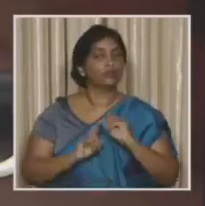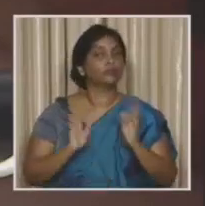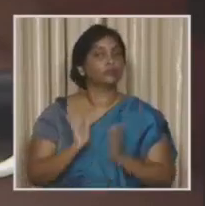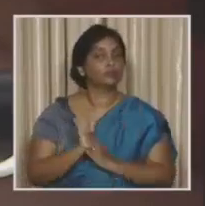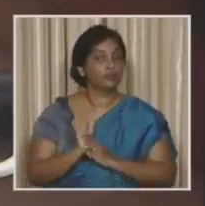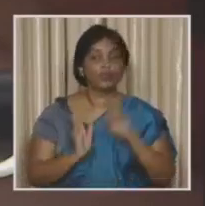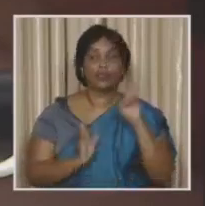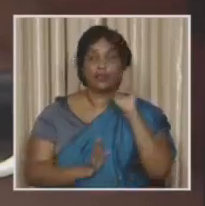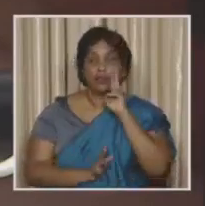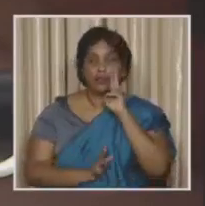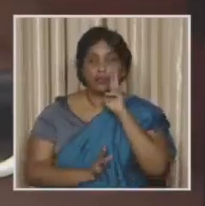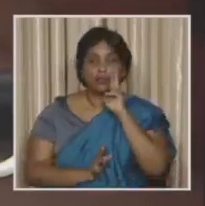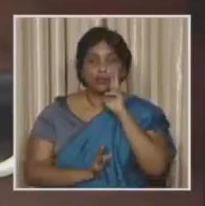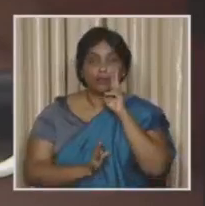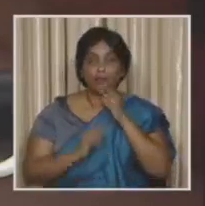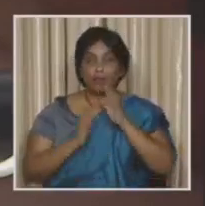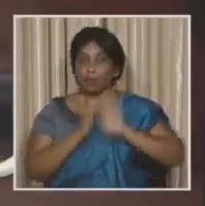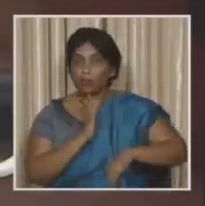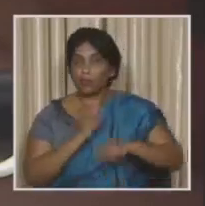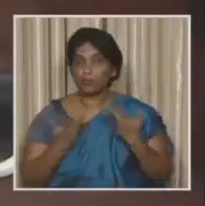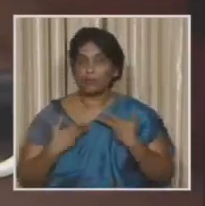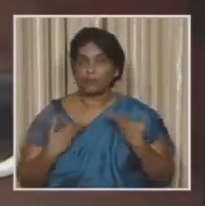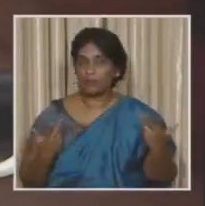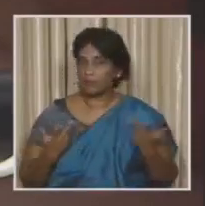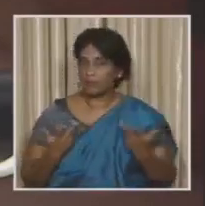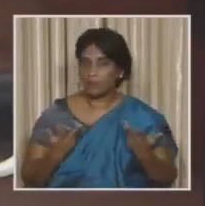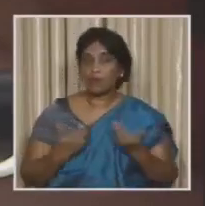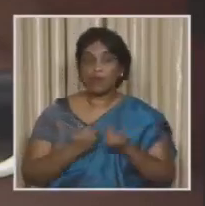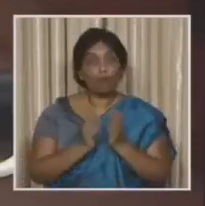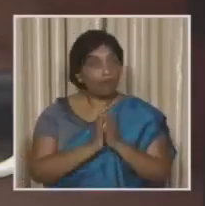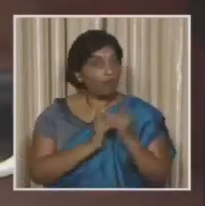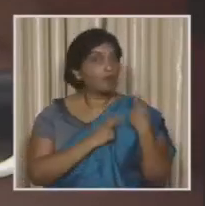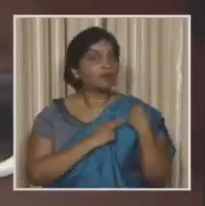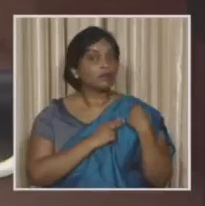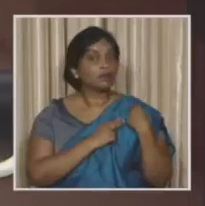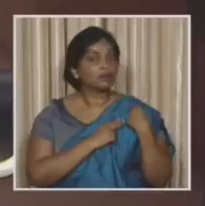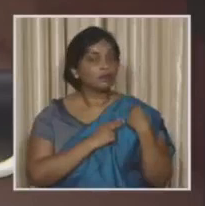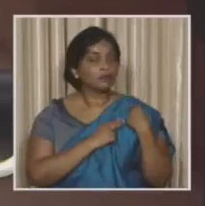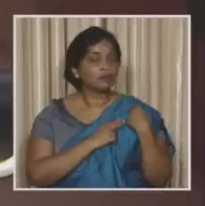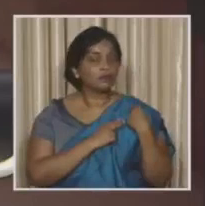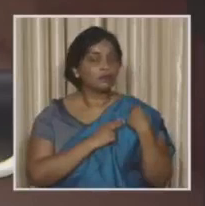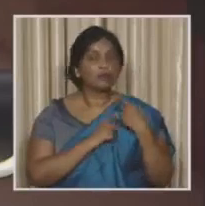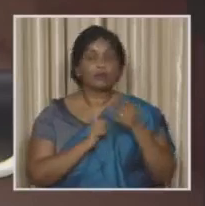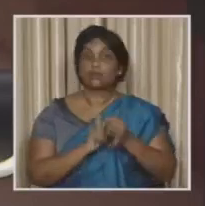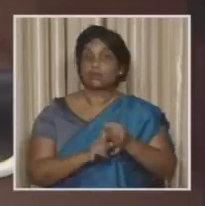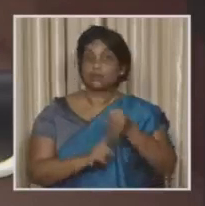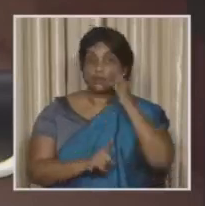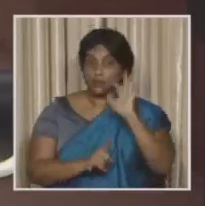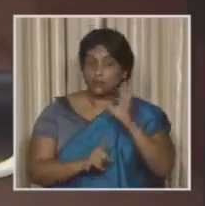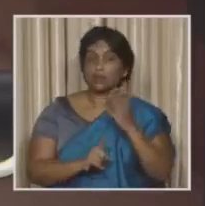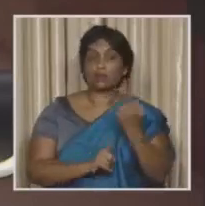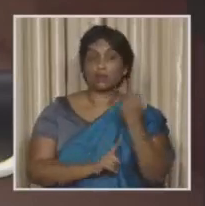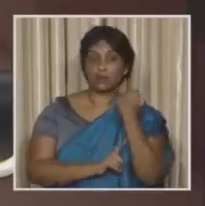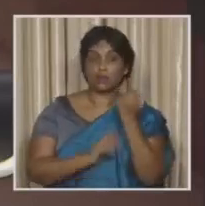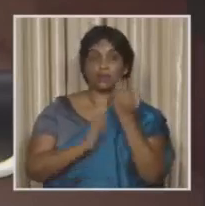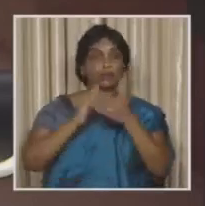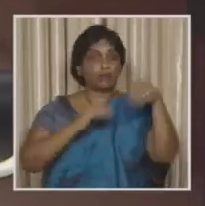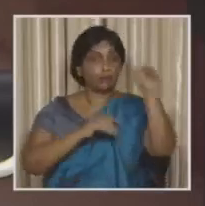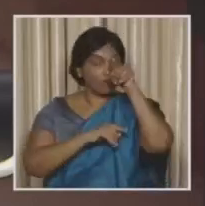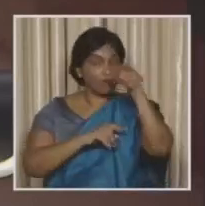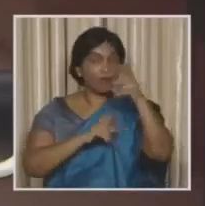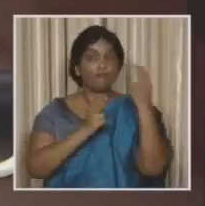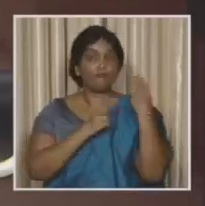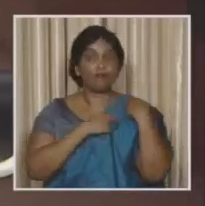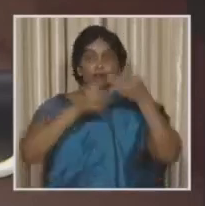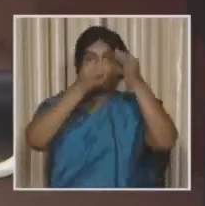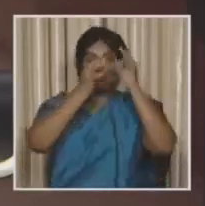අග්‍රාමාත්‍ය රනිල් වික්‍රමසිංහ මේකෙන් අත්තරින්ද බෑ. තමට වගකීමක් තිබෙනවා. තමන්ගේ ජනාධිපතිතුමා එහිලා බලධාරියා තමන්ගේ වගකීම